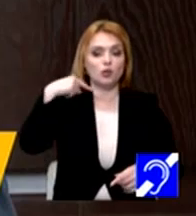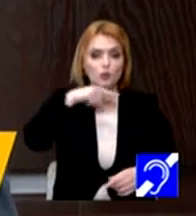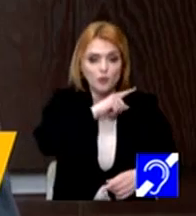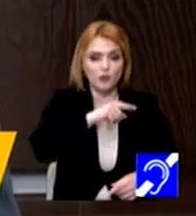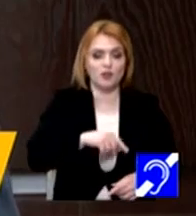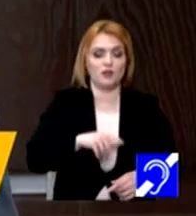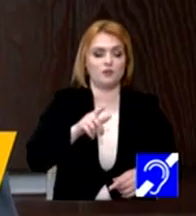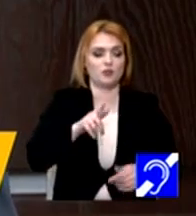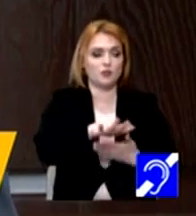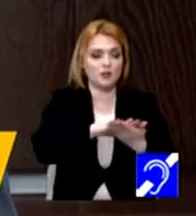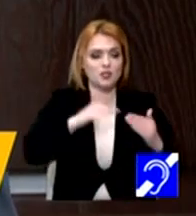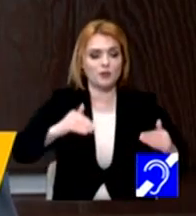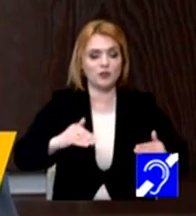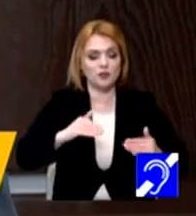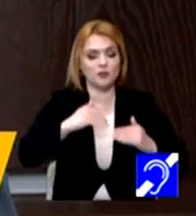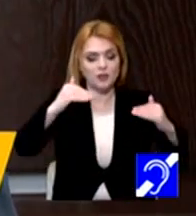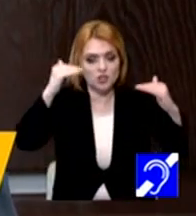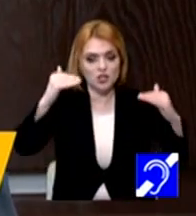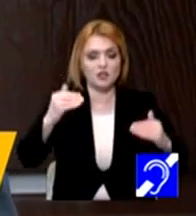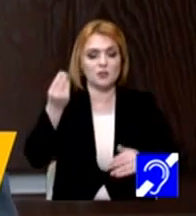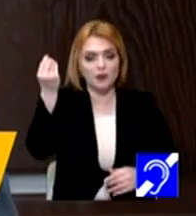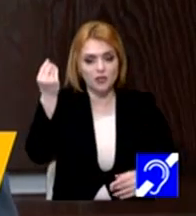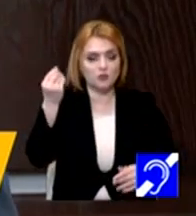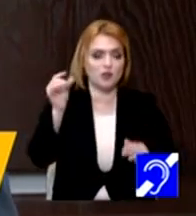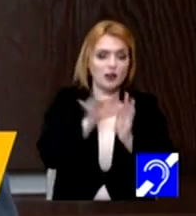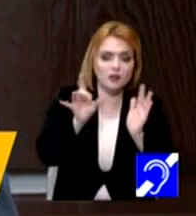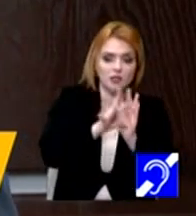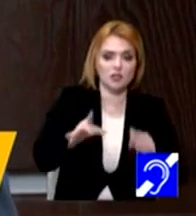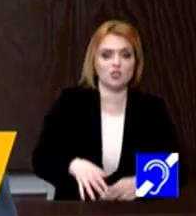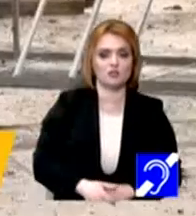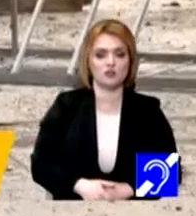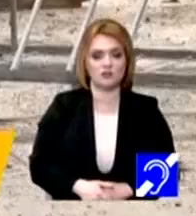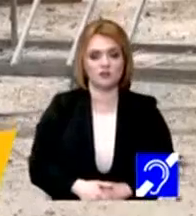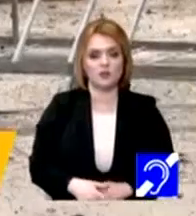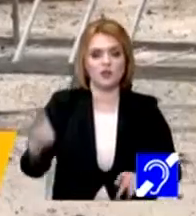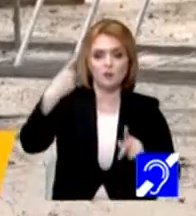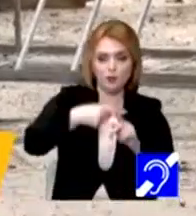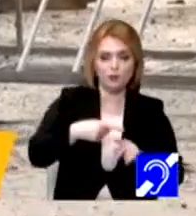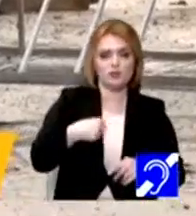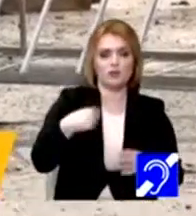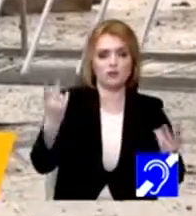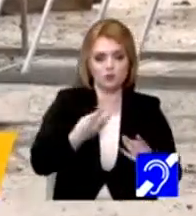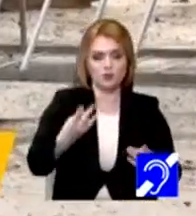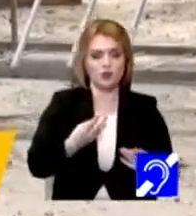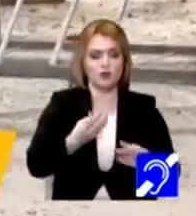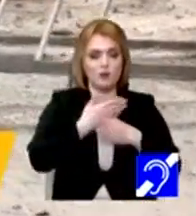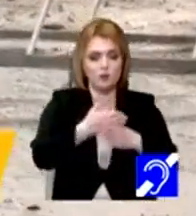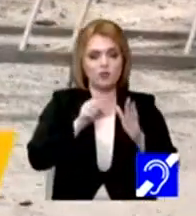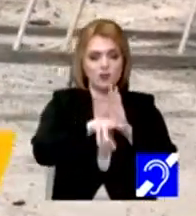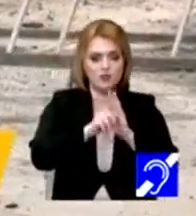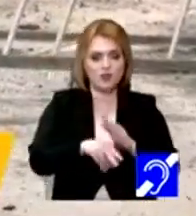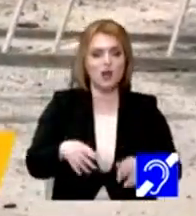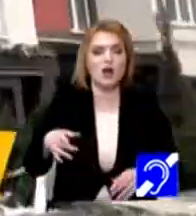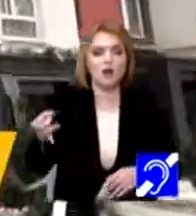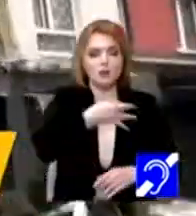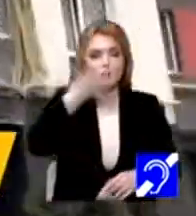resursele energetice și avem nevoie urgent de mecanisme de realocare a refugiaților. Nicu Popescu a reiterat că Republica Moldova sprijină